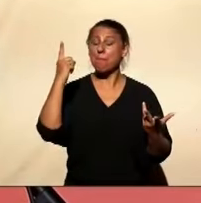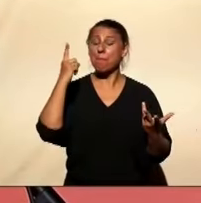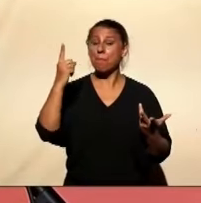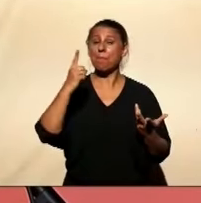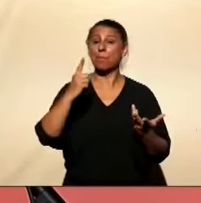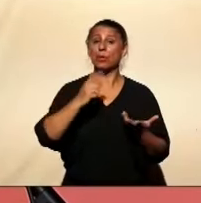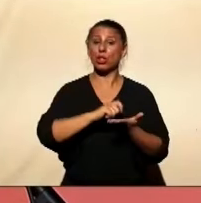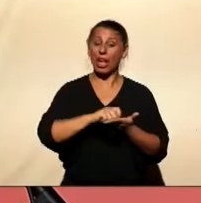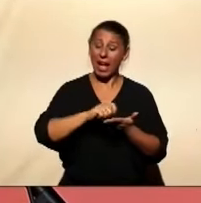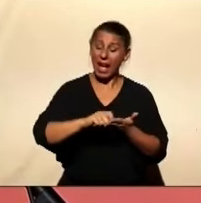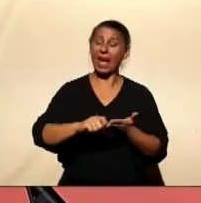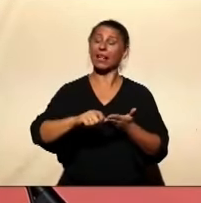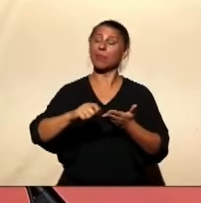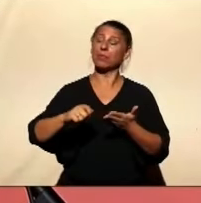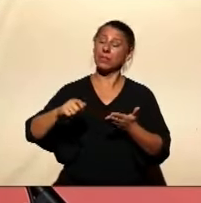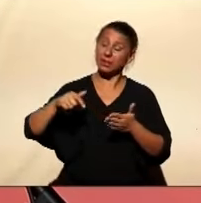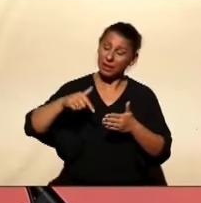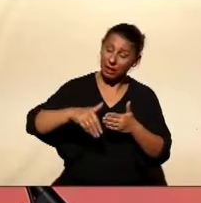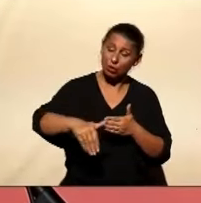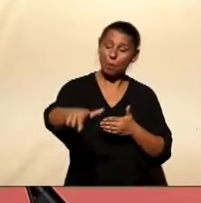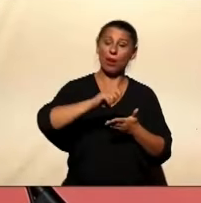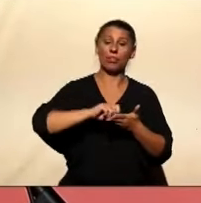έγραψε, γράφει και θα συνεχίζει να γράφει